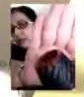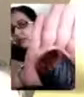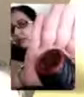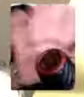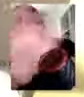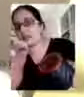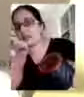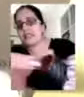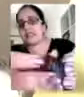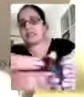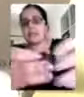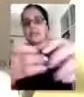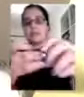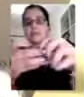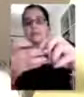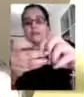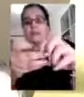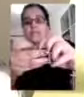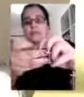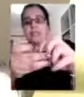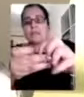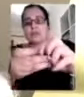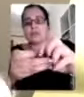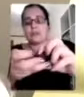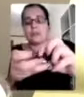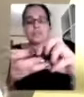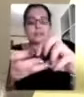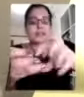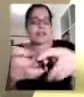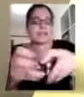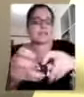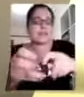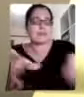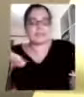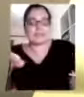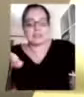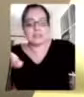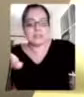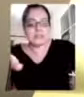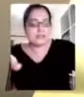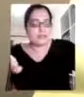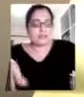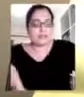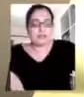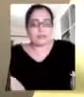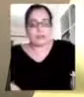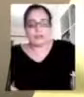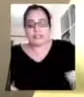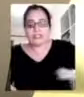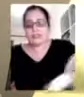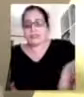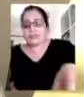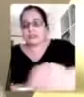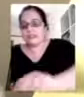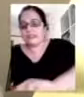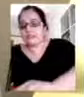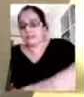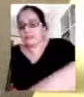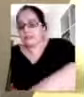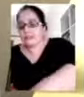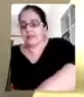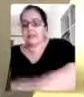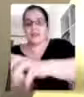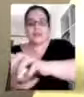dolu. Biraz sonra birazcık itip birkaç milim boşluk bırakacağım ki ağzı yanmasın. Ona gıcık oluyorum.